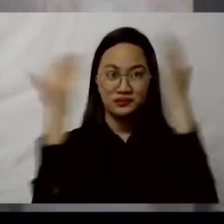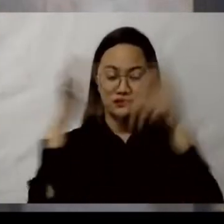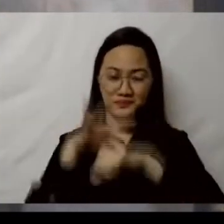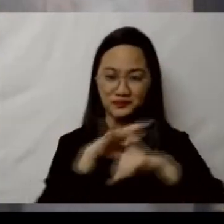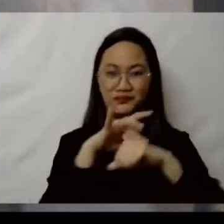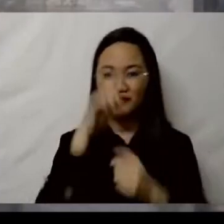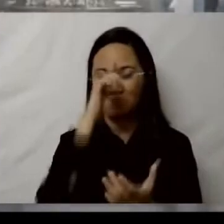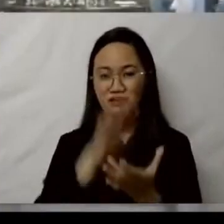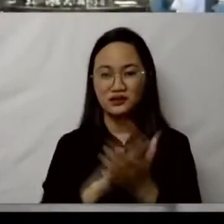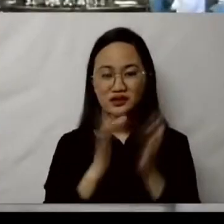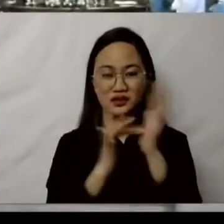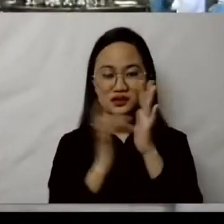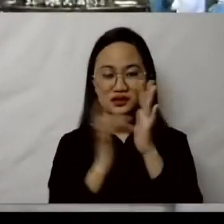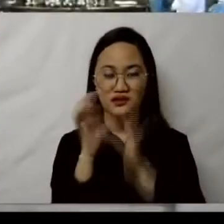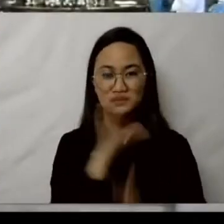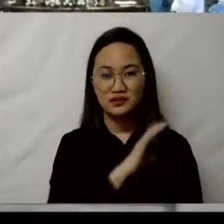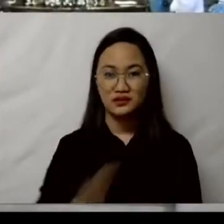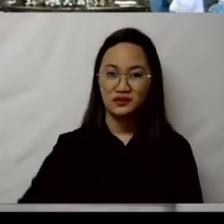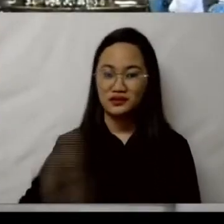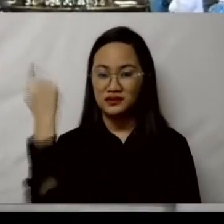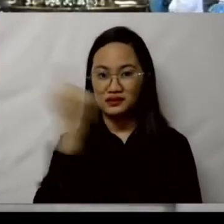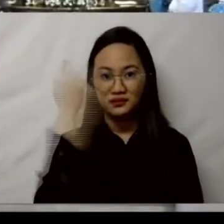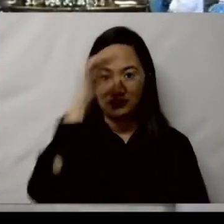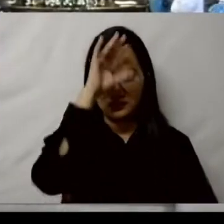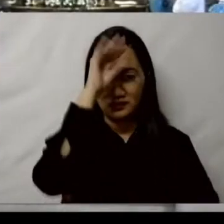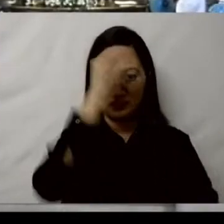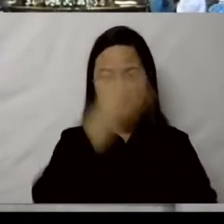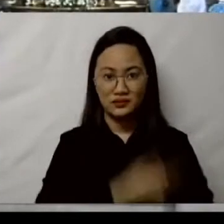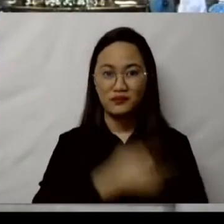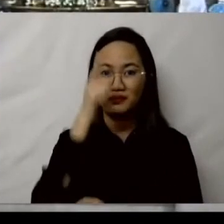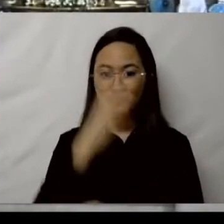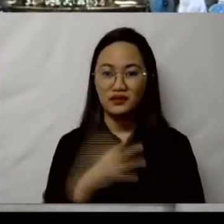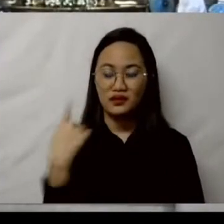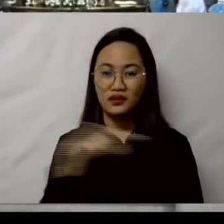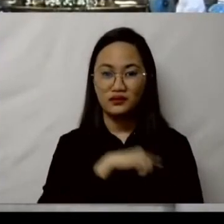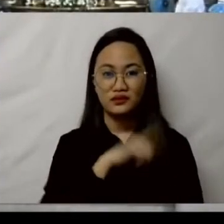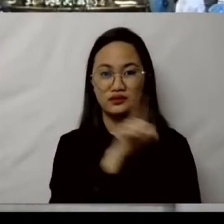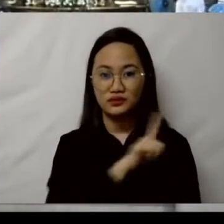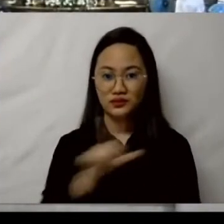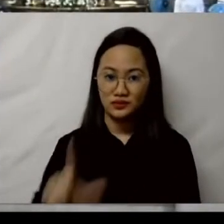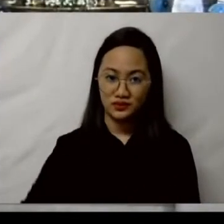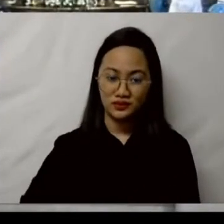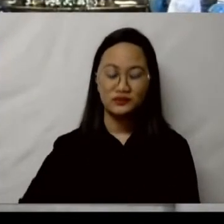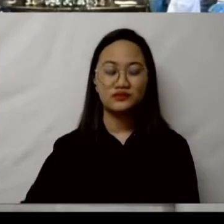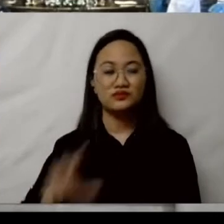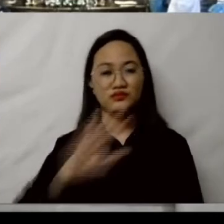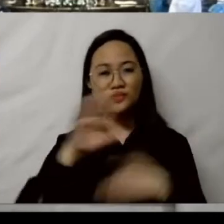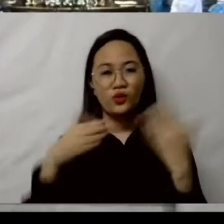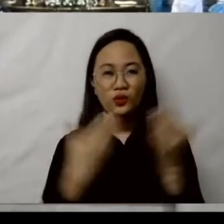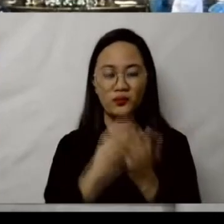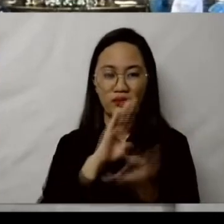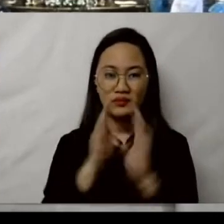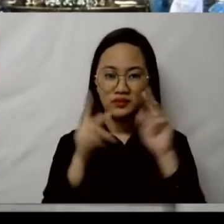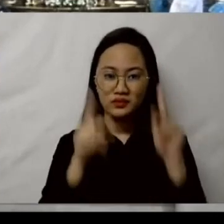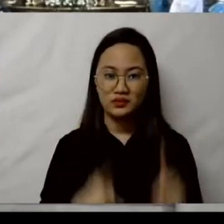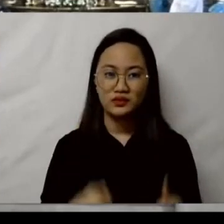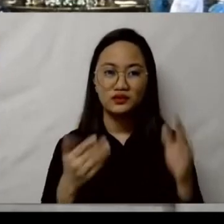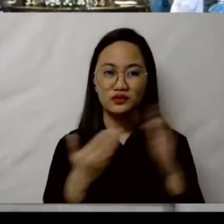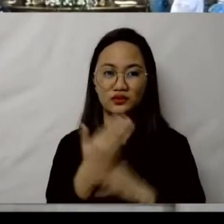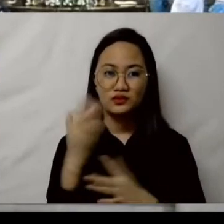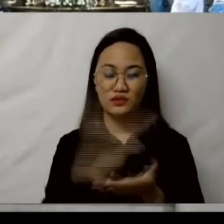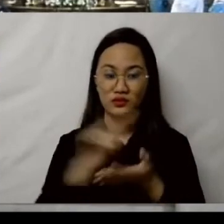kay Jesucristo, iisang anak ng Diyos, Panginoon nating lahat, nagkatawang tao siya lalang ng Espiritu